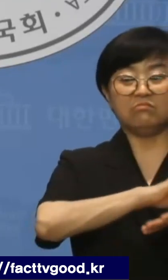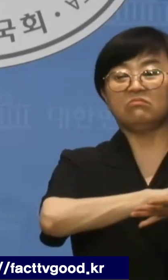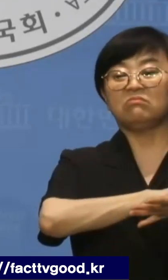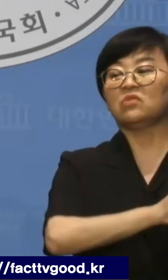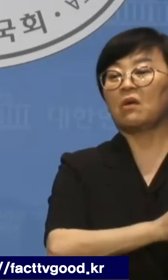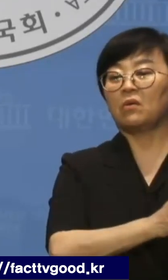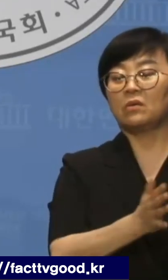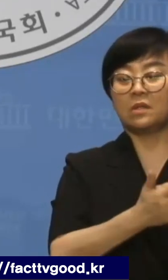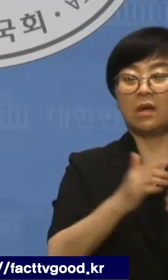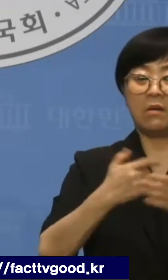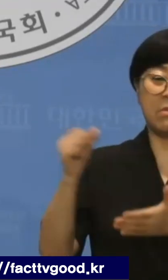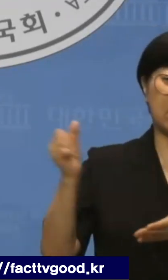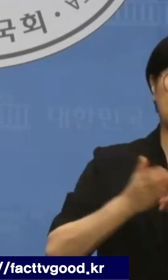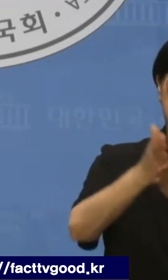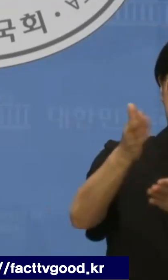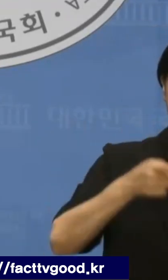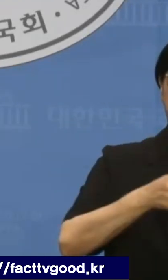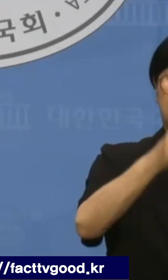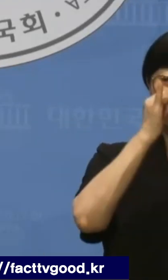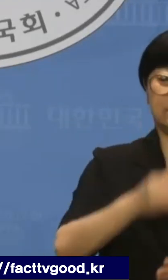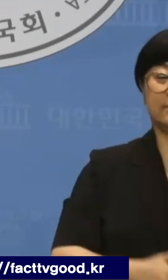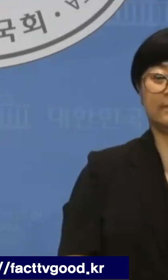묵살하고 졸속 추진되었습니다.